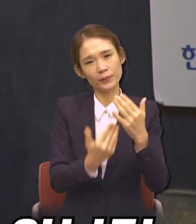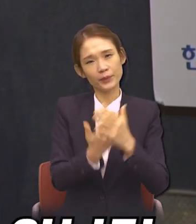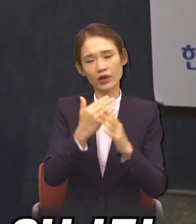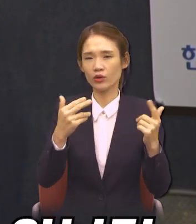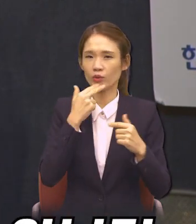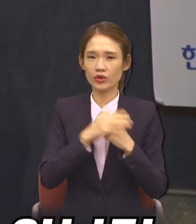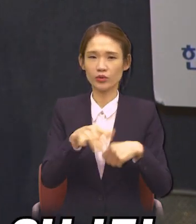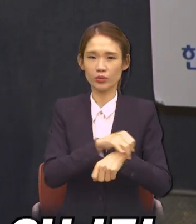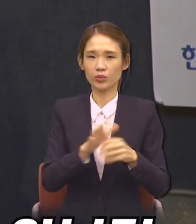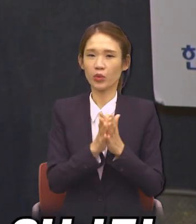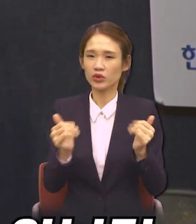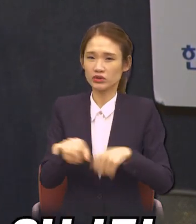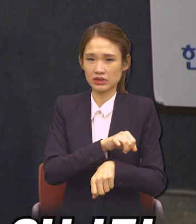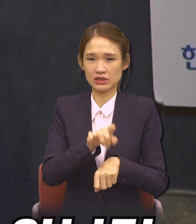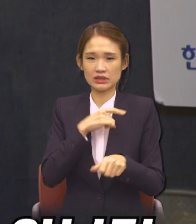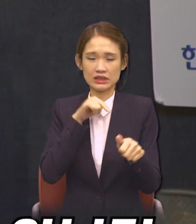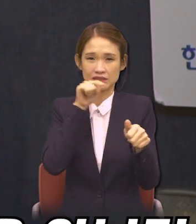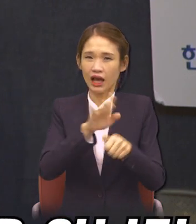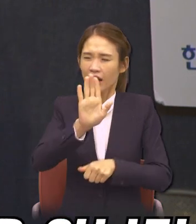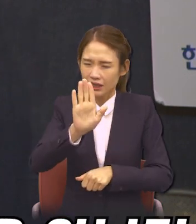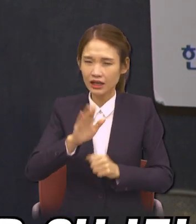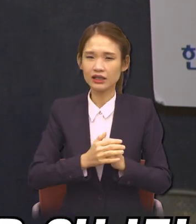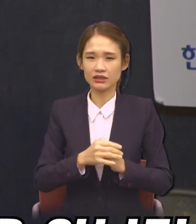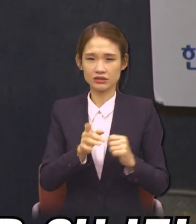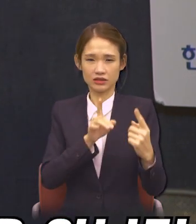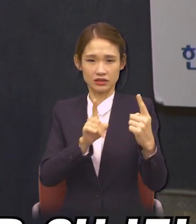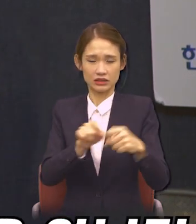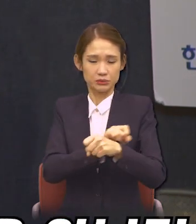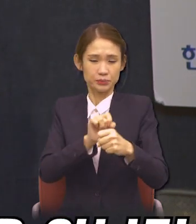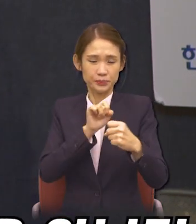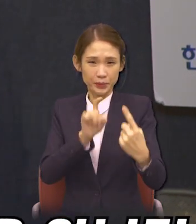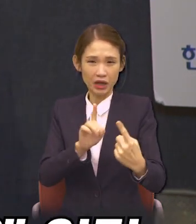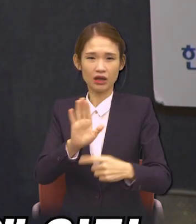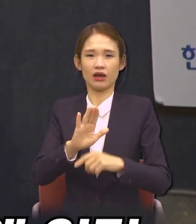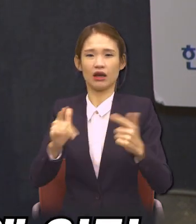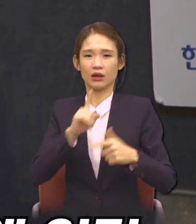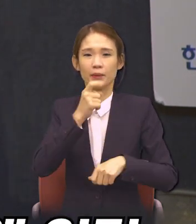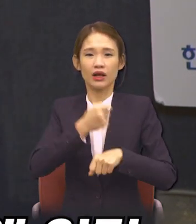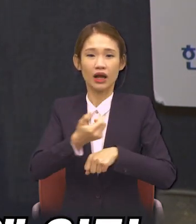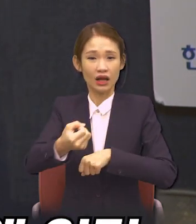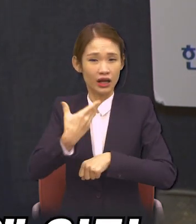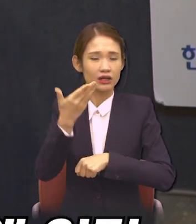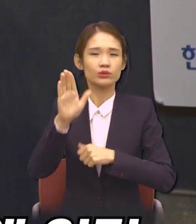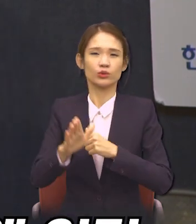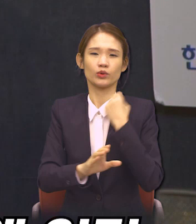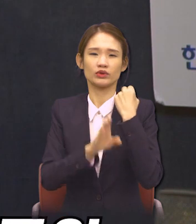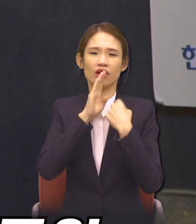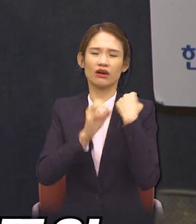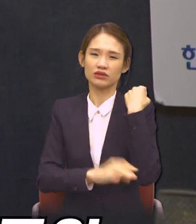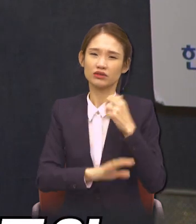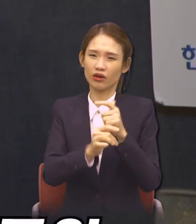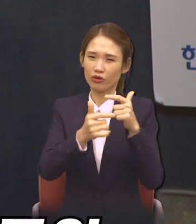거죠. 본인은 뭐 특별히 죄를 지칭한 게 아니다. 저 대상을 특별히 어떻게 한 건 아니다라고 할지라도 사실은 기저에